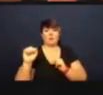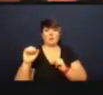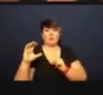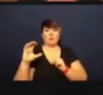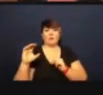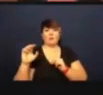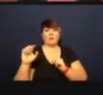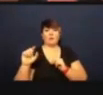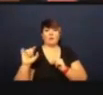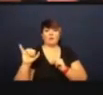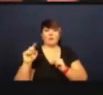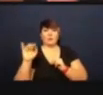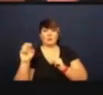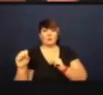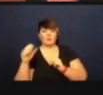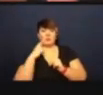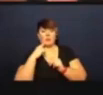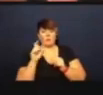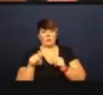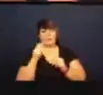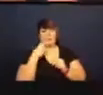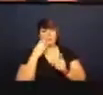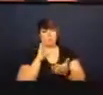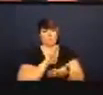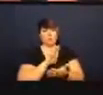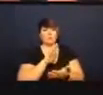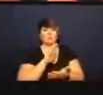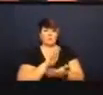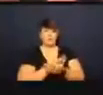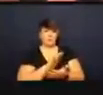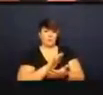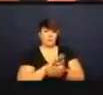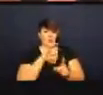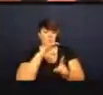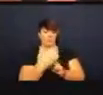mabadiliko au matengenezo.